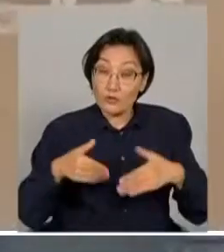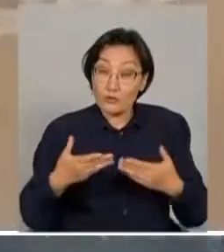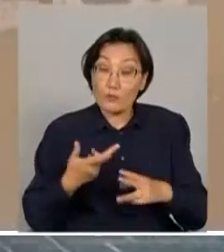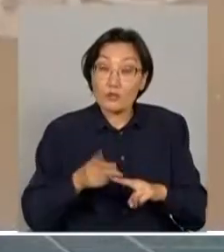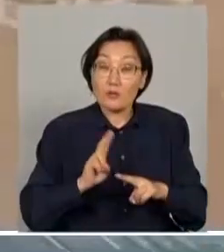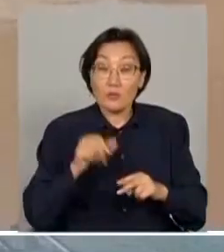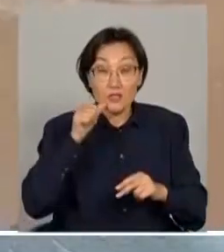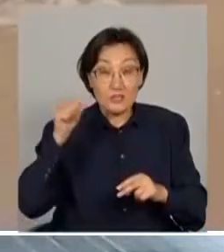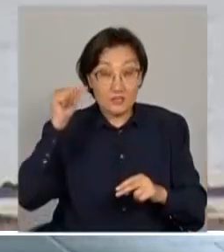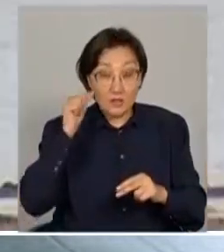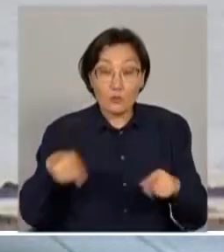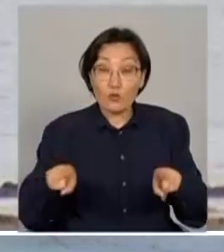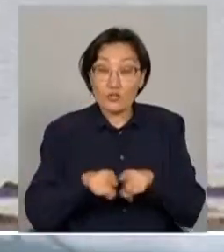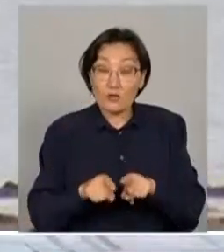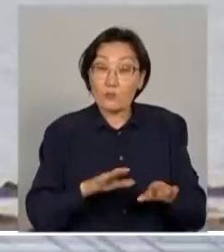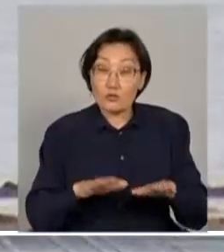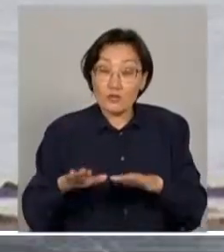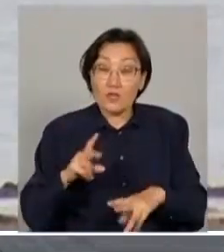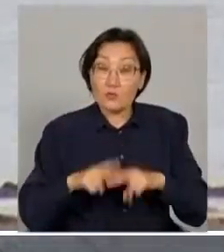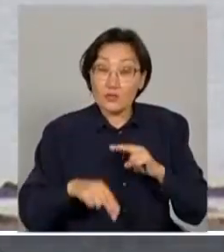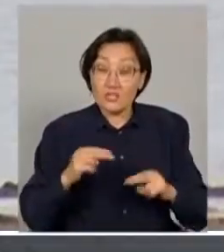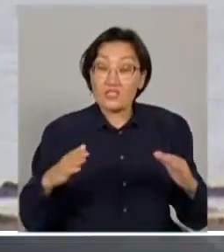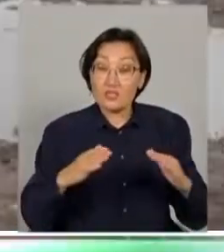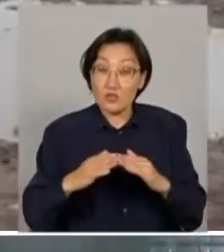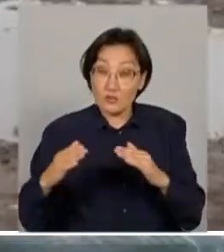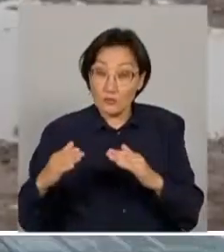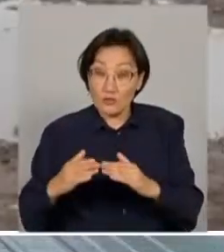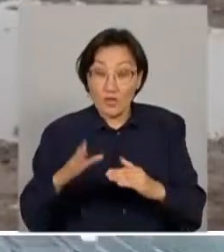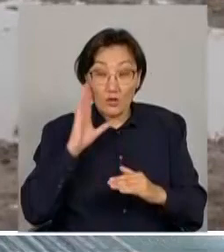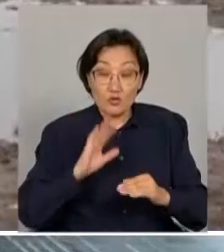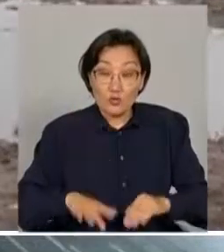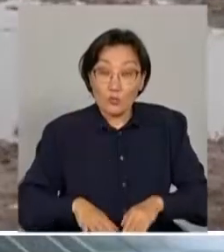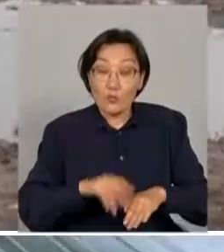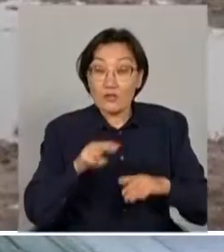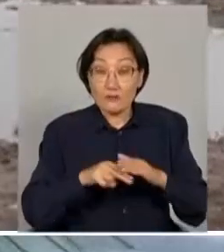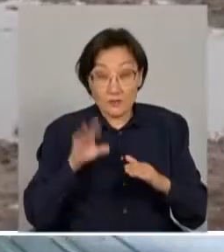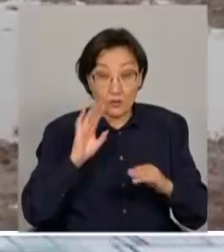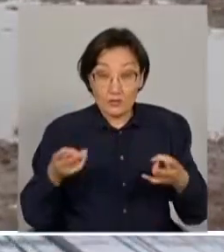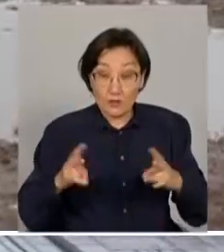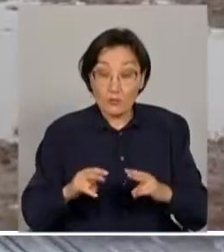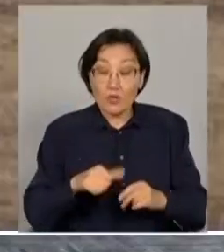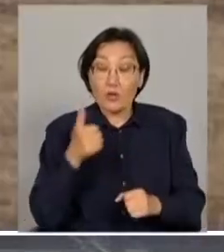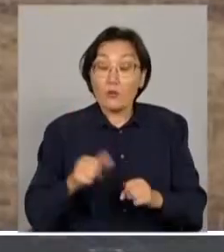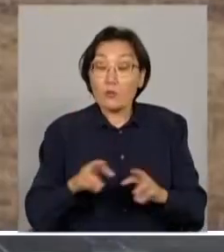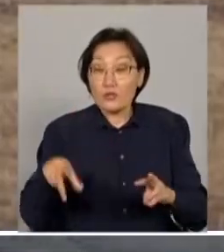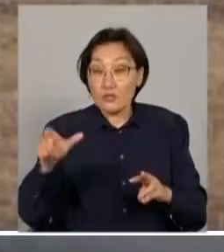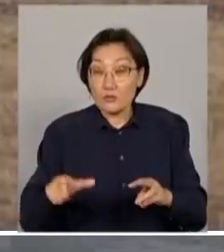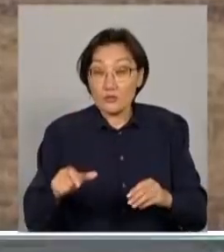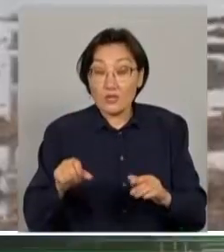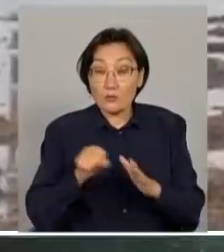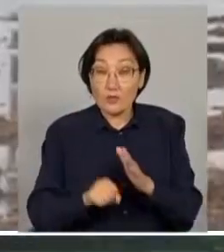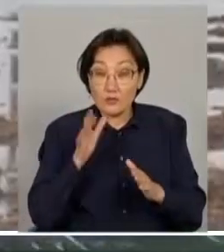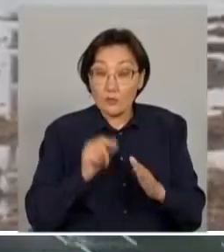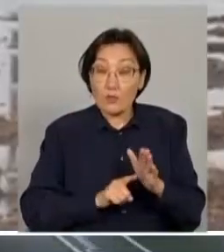Себебі былтыр дәл осындай орындарда тұрғызылған баспаналарда су шайып кеткенеді. Енді үкімет басшысы қыс түскенше